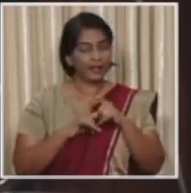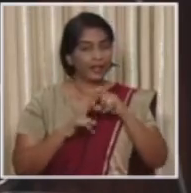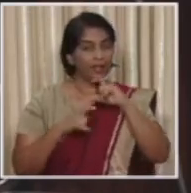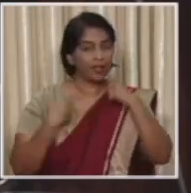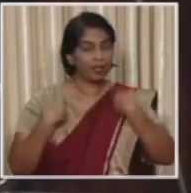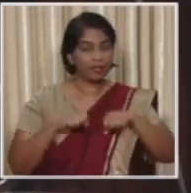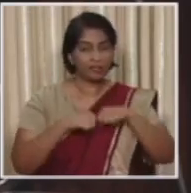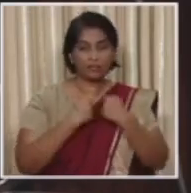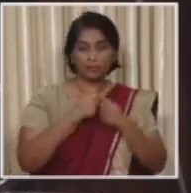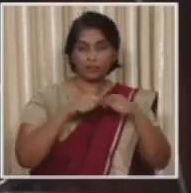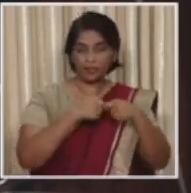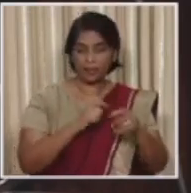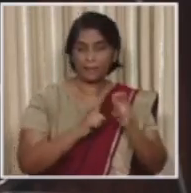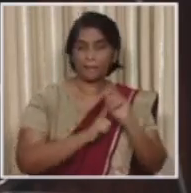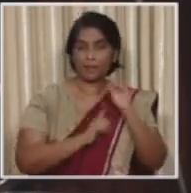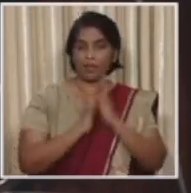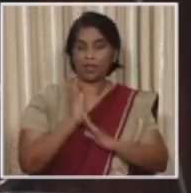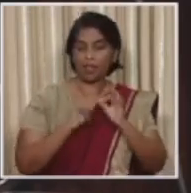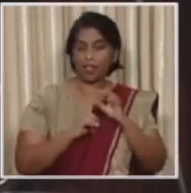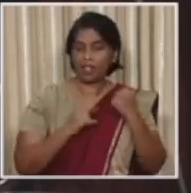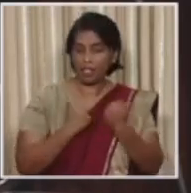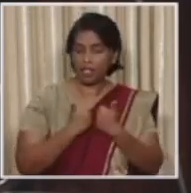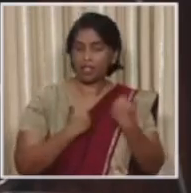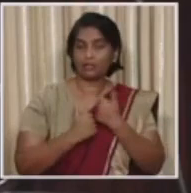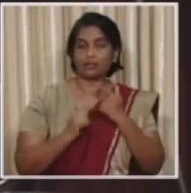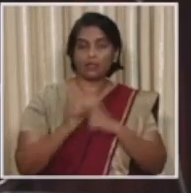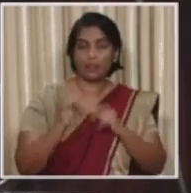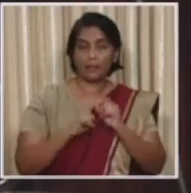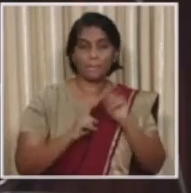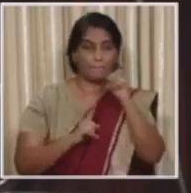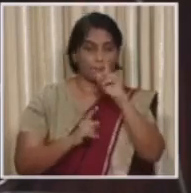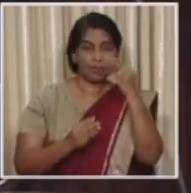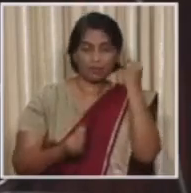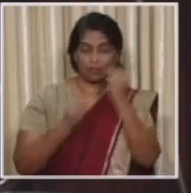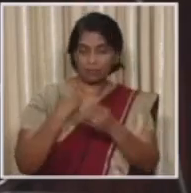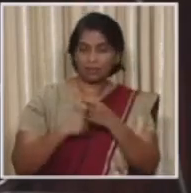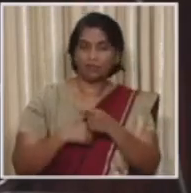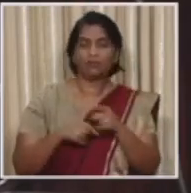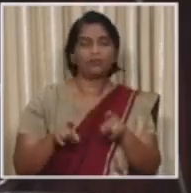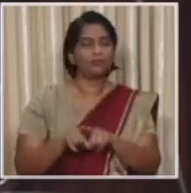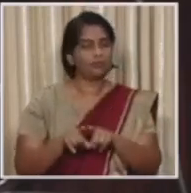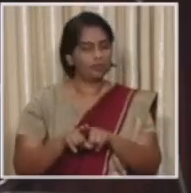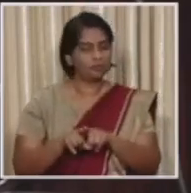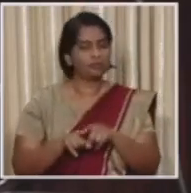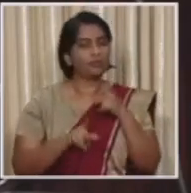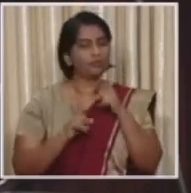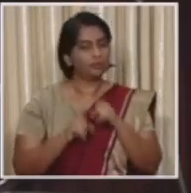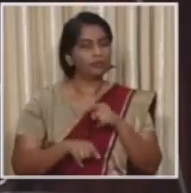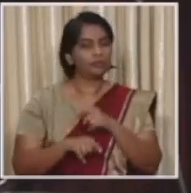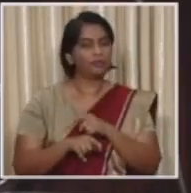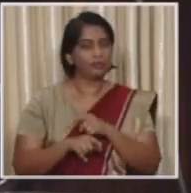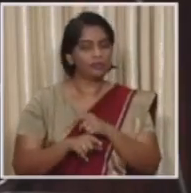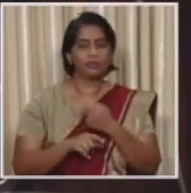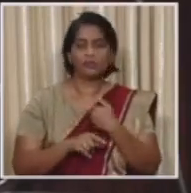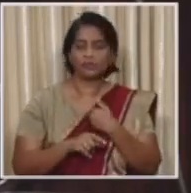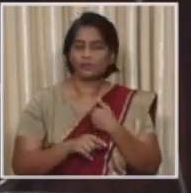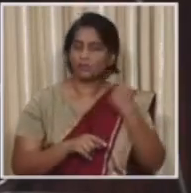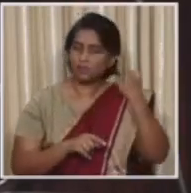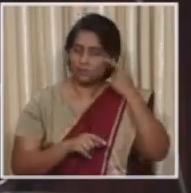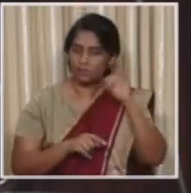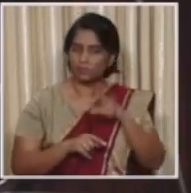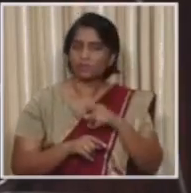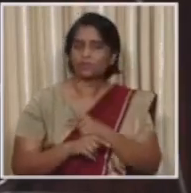ආකාරයේ අපි පාර්ලිමේන්තු මන්ත්‍රීන් නවක මන්ත්‍රීන් හිටිට ආවම අපිට පෑන් එහෙම තෑගි දෙන්න මෙදිහත් වෙච්ච ආකාරයේ. ඉතින් ඒ නිසා අපි කල්පනා